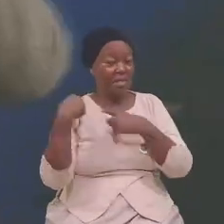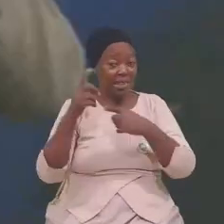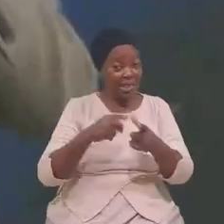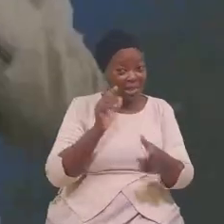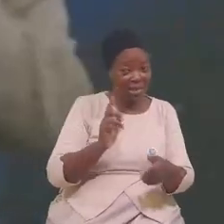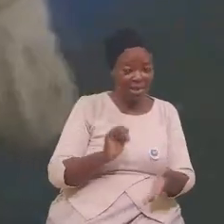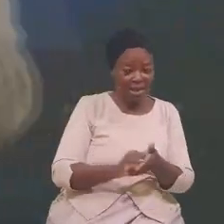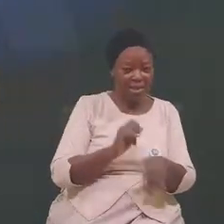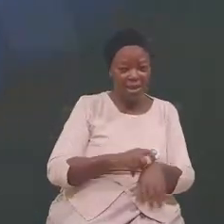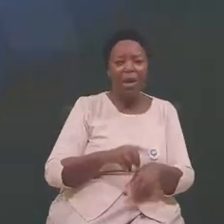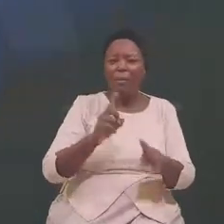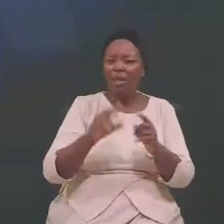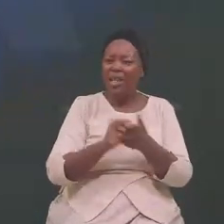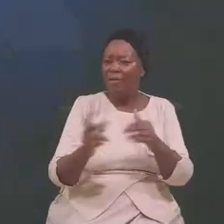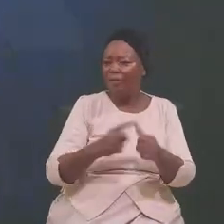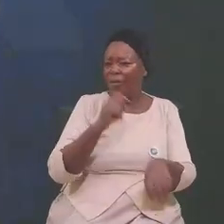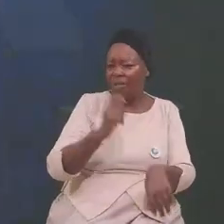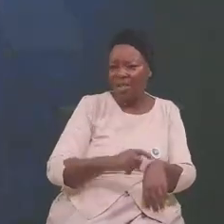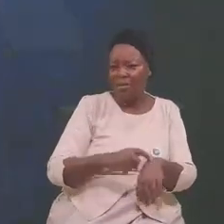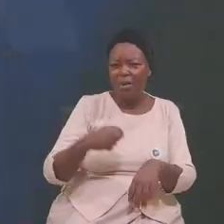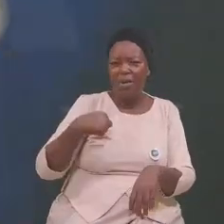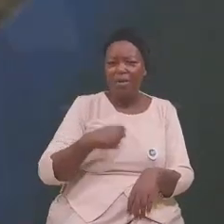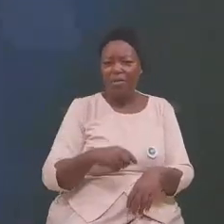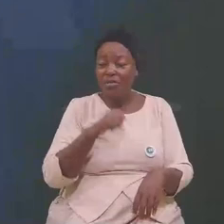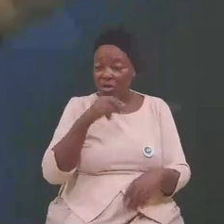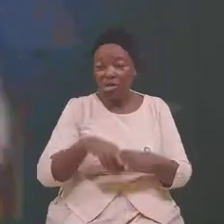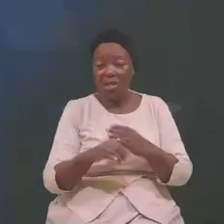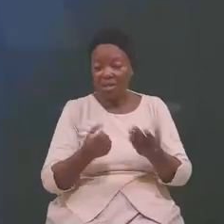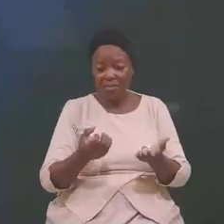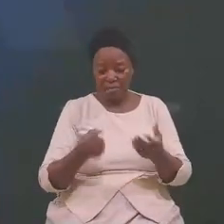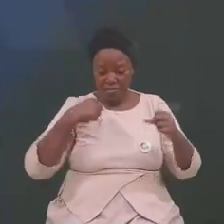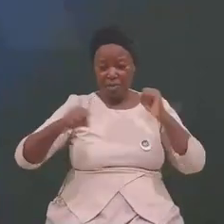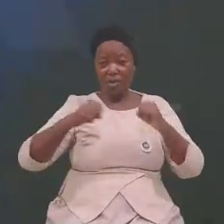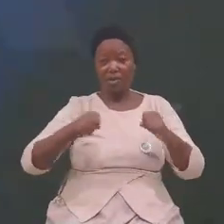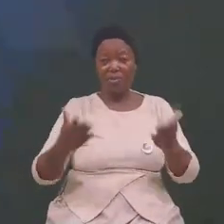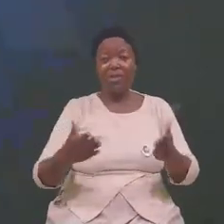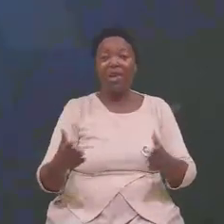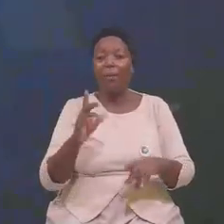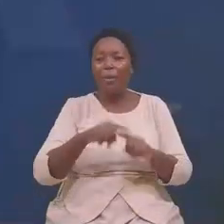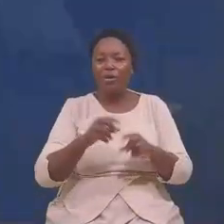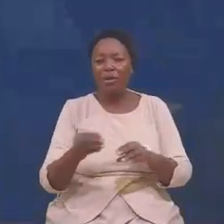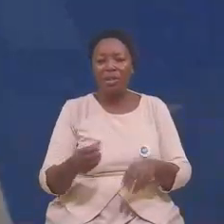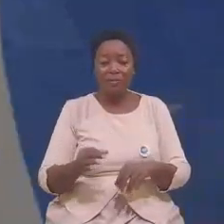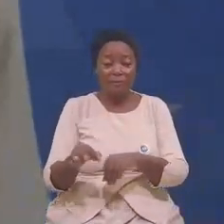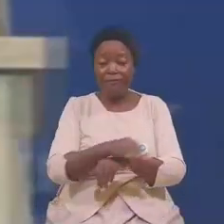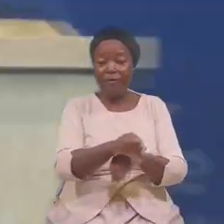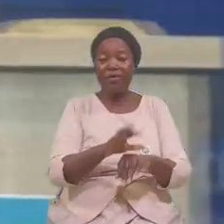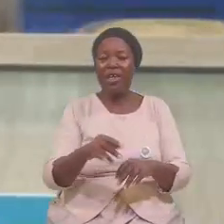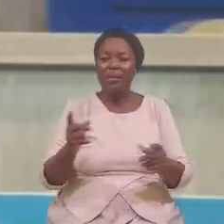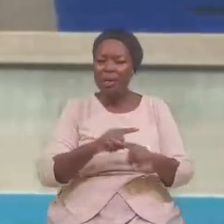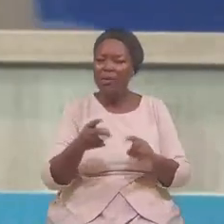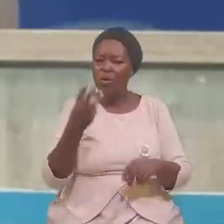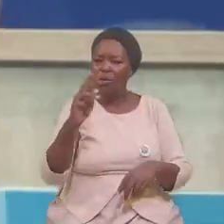fois, nous étions pas au stade. Nous étions sur un... Il y avait un vieillard